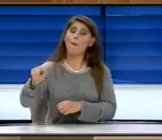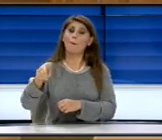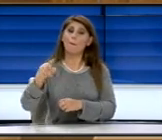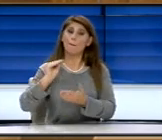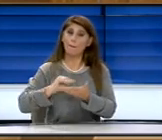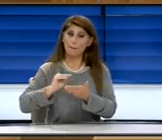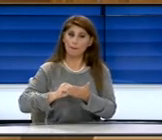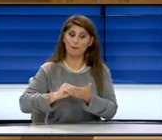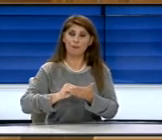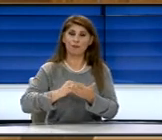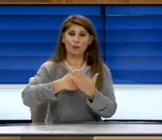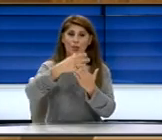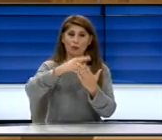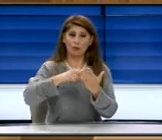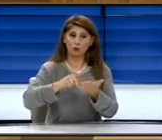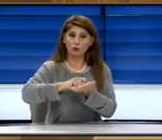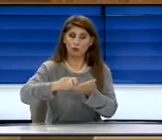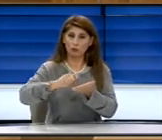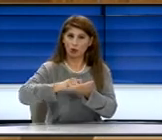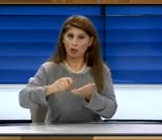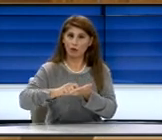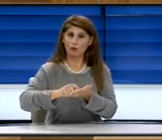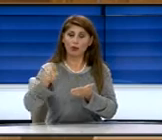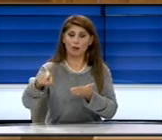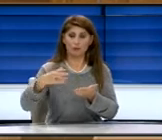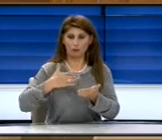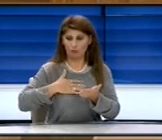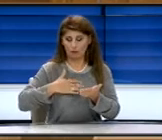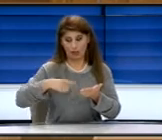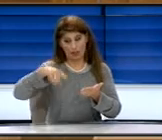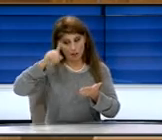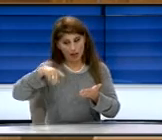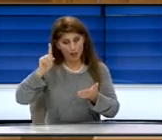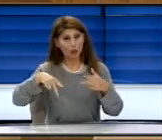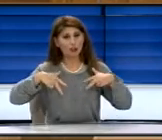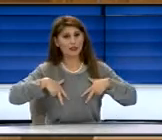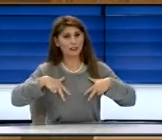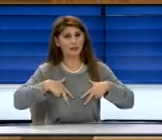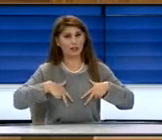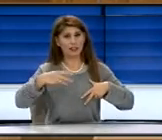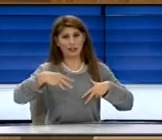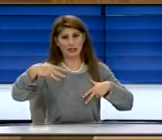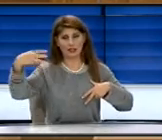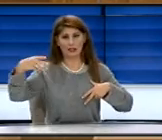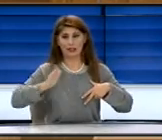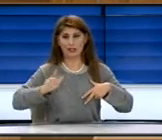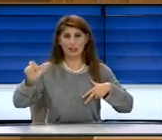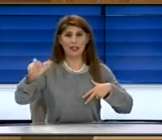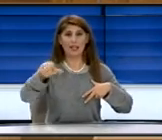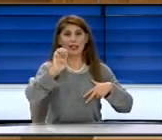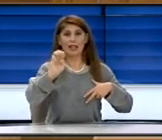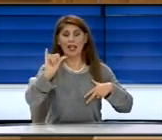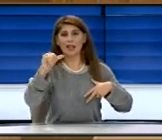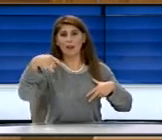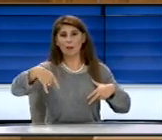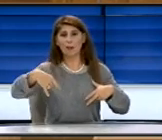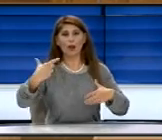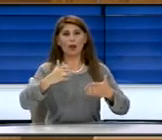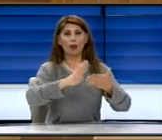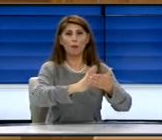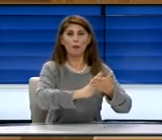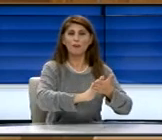τώρα δημοσιεύματα τα οποία γράφουν ότι επί των ημερών της κυβέρνησης ΣΥΡΙΖΑ στελέχη της ΕΕΠ είχαν έρθει